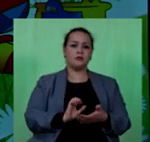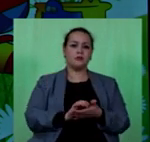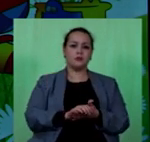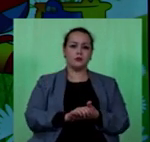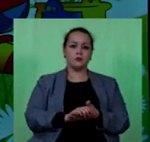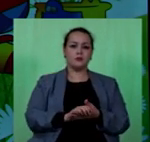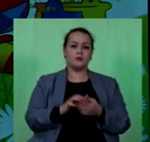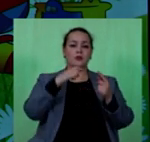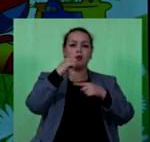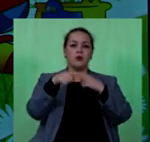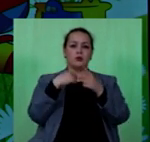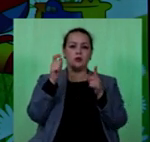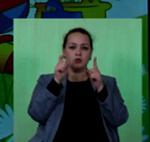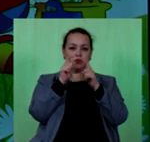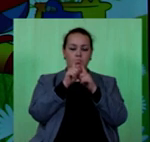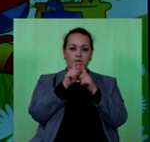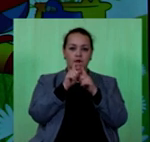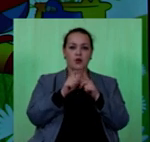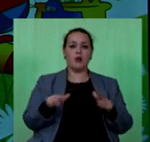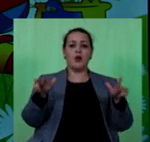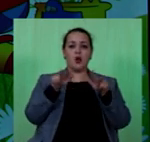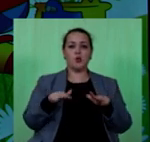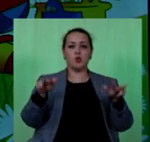следующее слово лягушка